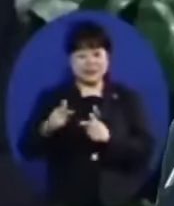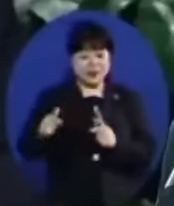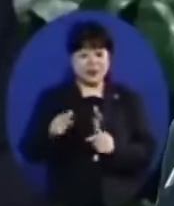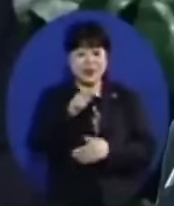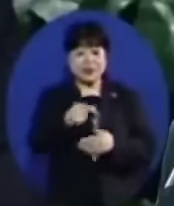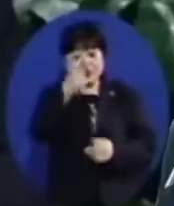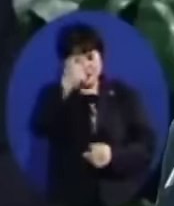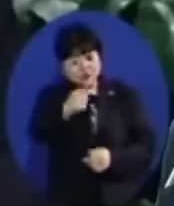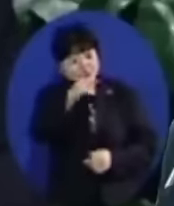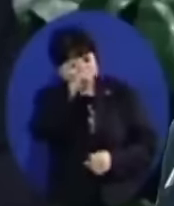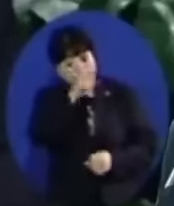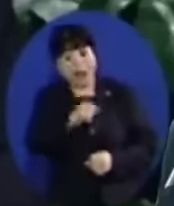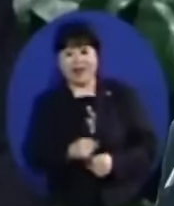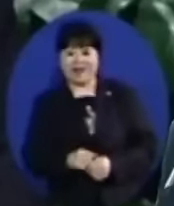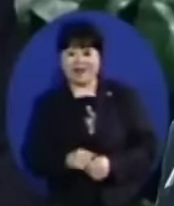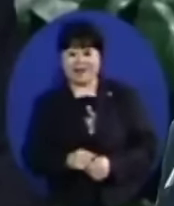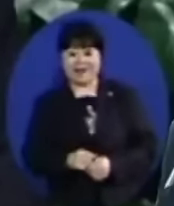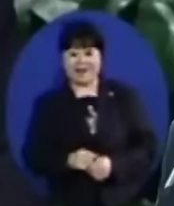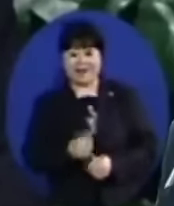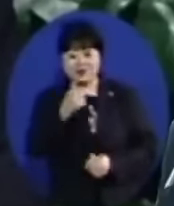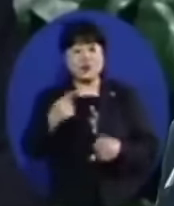속에 주인이 좋아해. 주인이 바뀌었어.